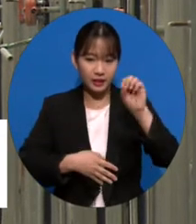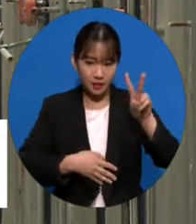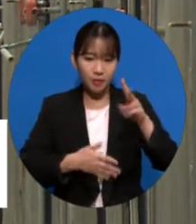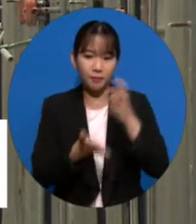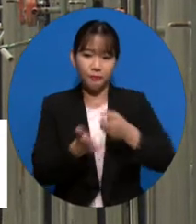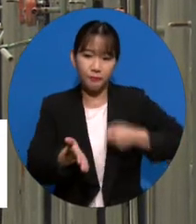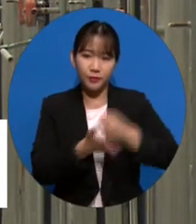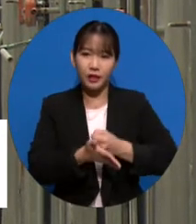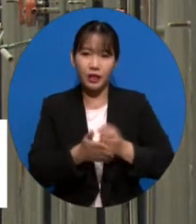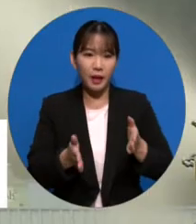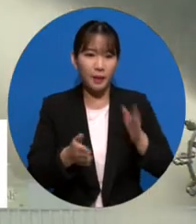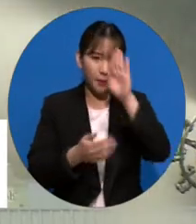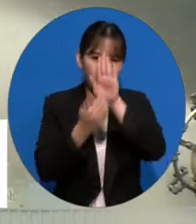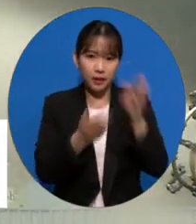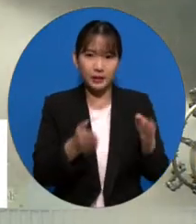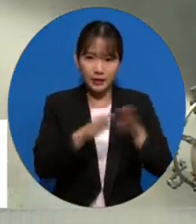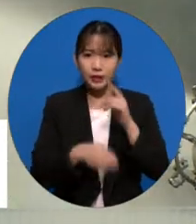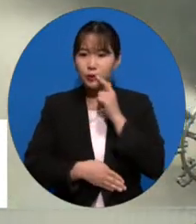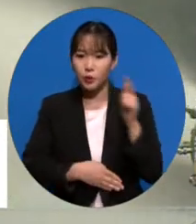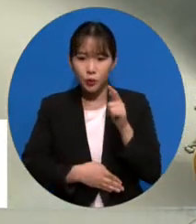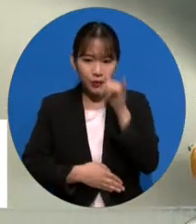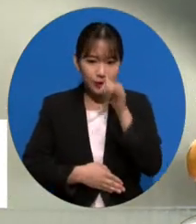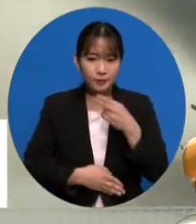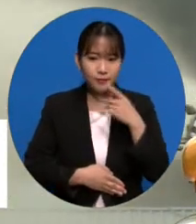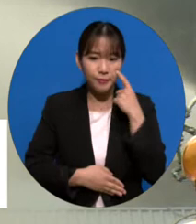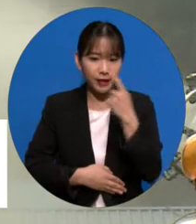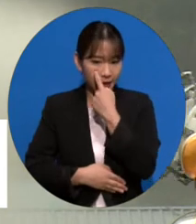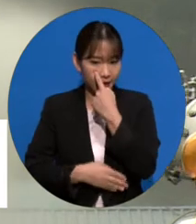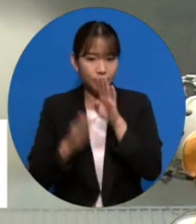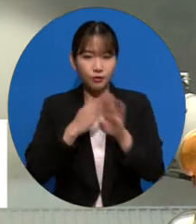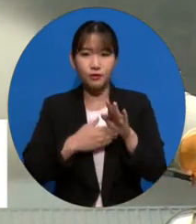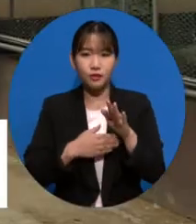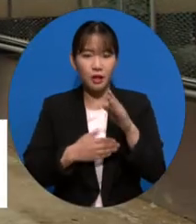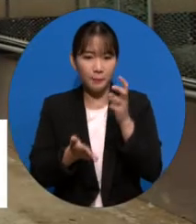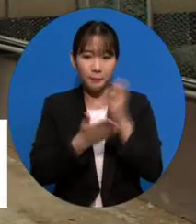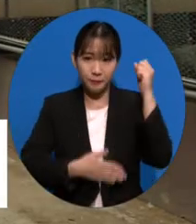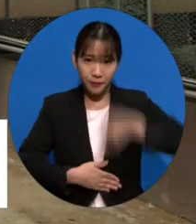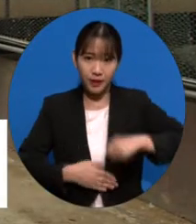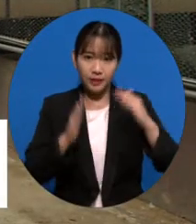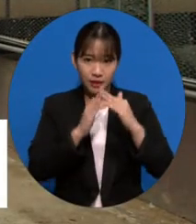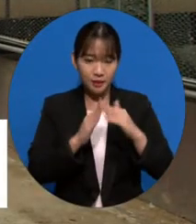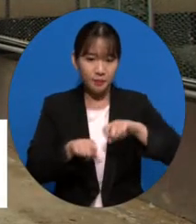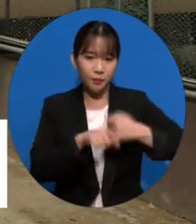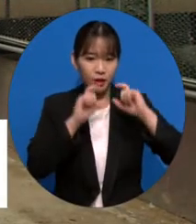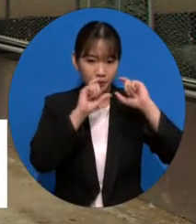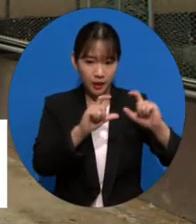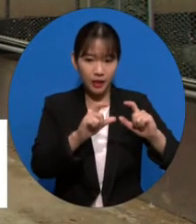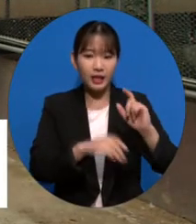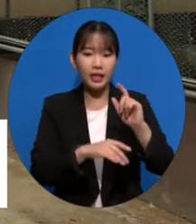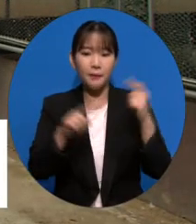법정 방 역시 설과 소독 시설 등의 운영 여부를 확인하고 방역 의무위반 농장은 과태료 부과와